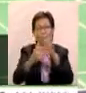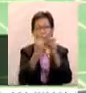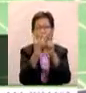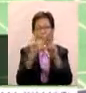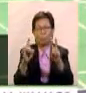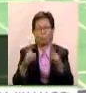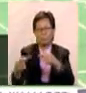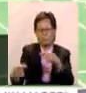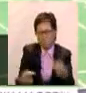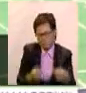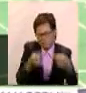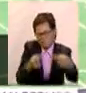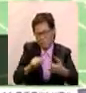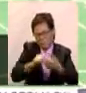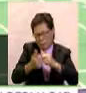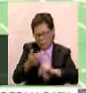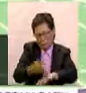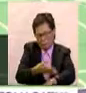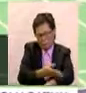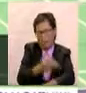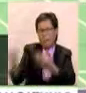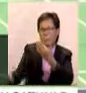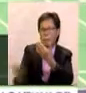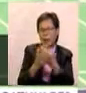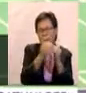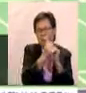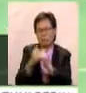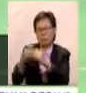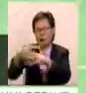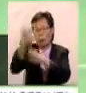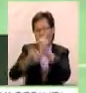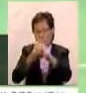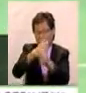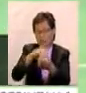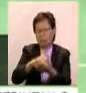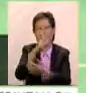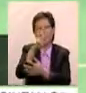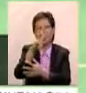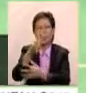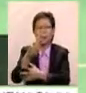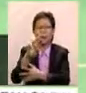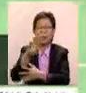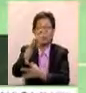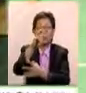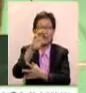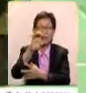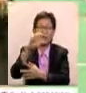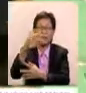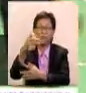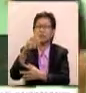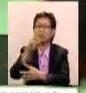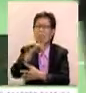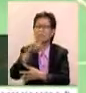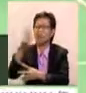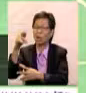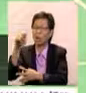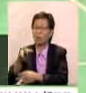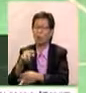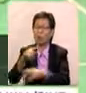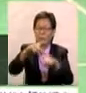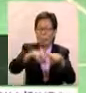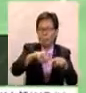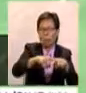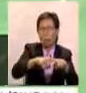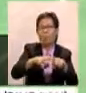Biarpun bergelut dengan isu prestasi selepas kembali bersama awal tahun ini, Vishom Wee Kiong tetap menjadi antara sandaran utama beregu